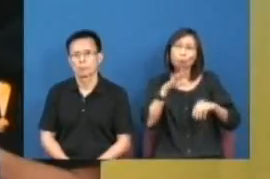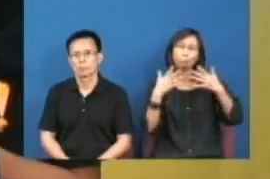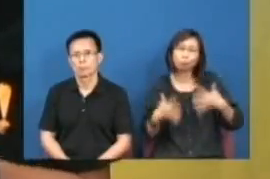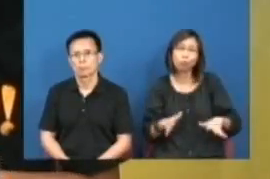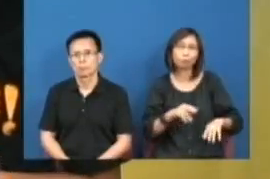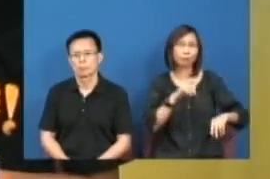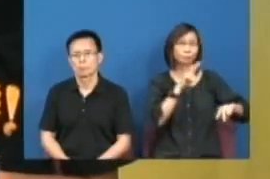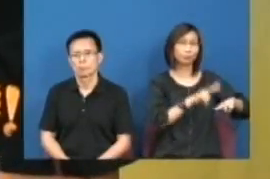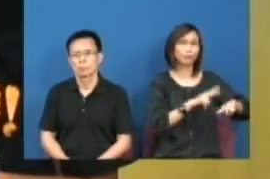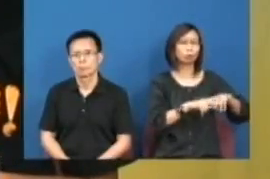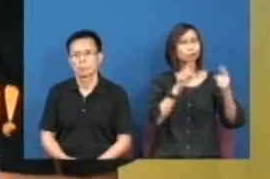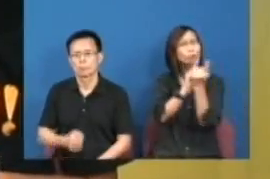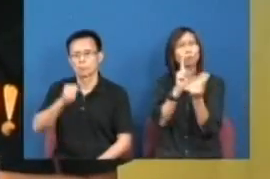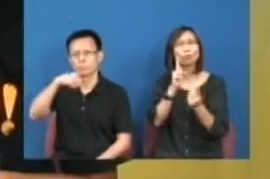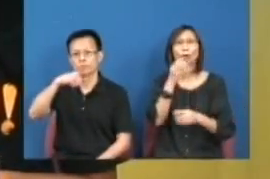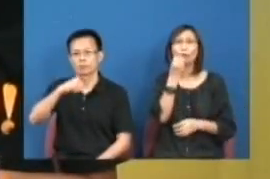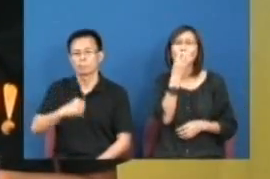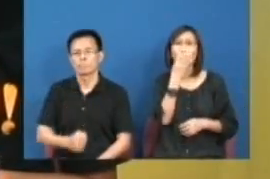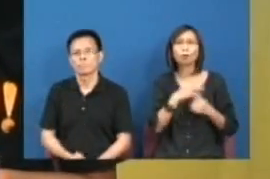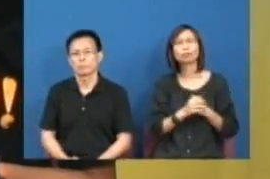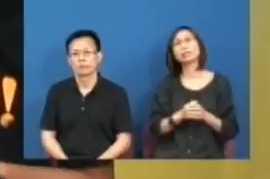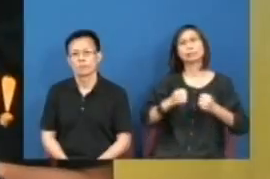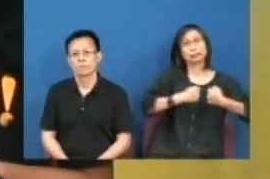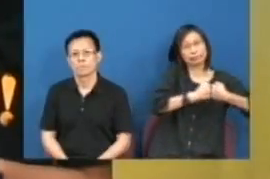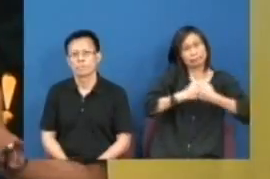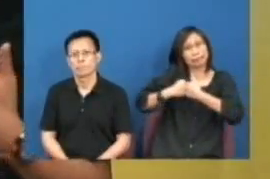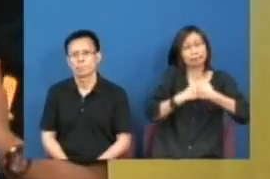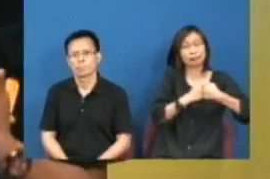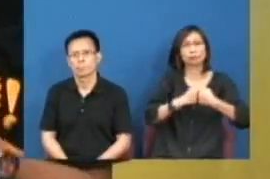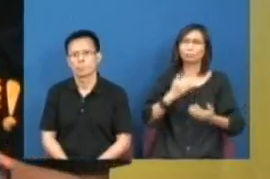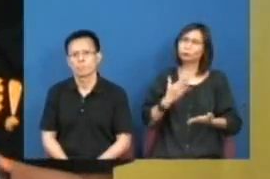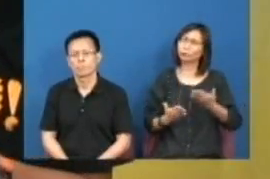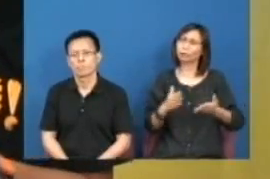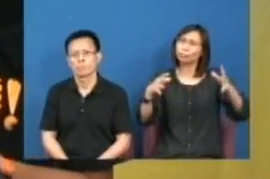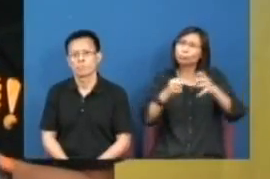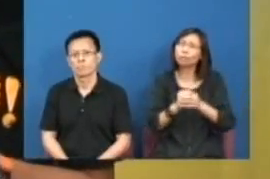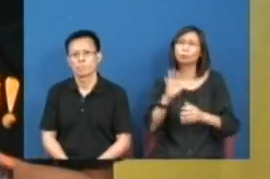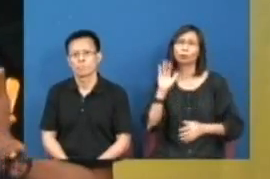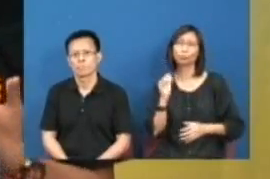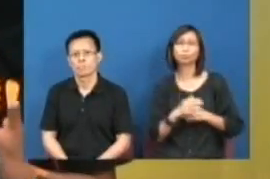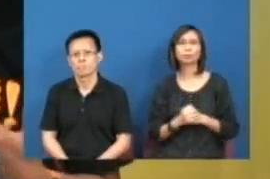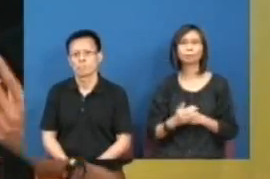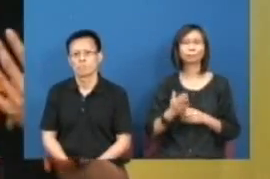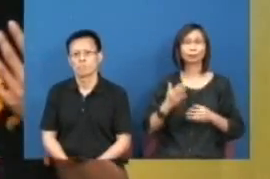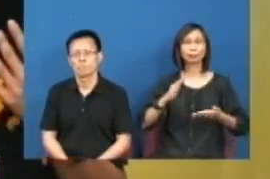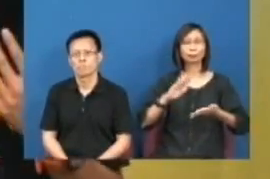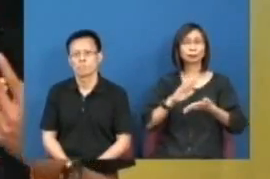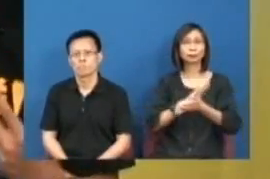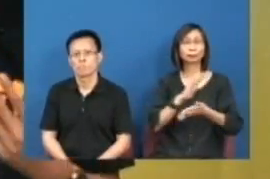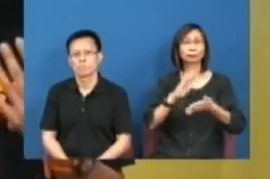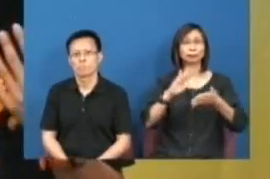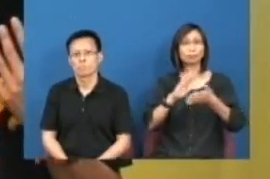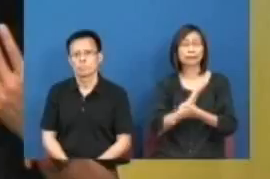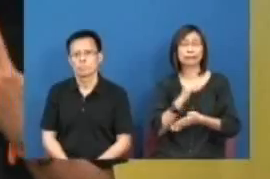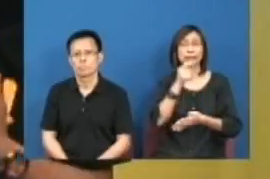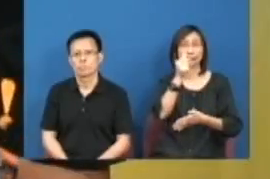競爭對手？第二樣嘢就係話，其實香港基本上依十幾年以嚟咧，即係香港好多嘅工業啊，